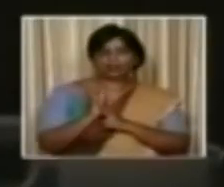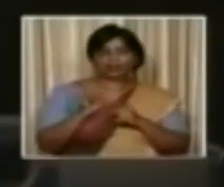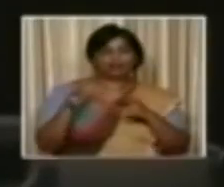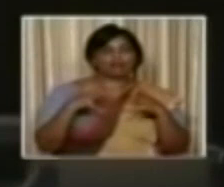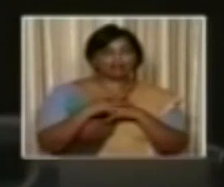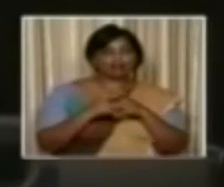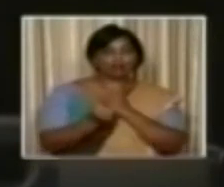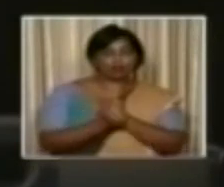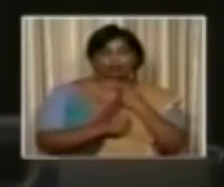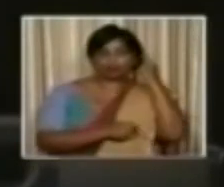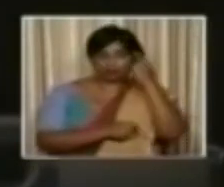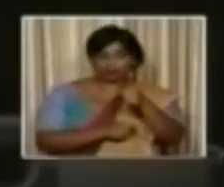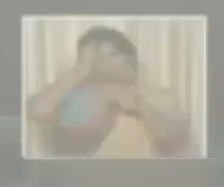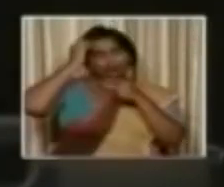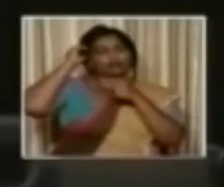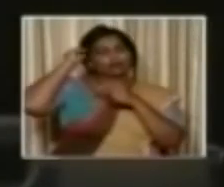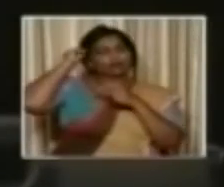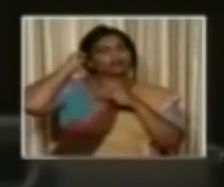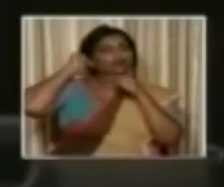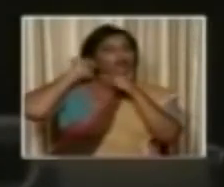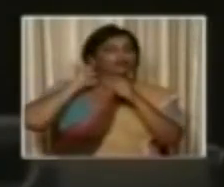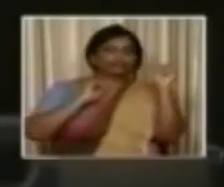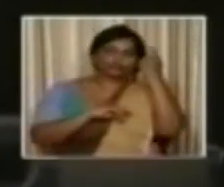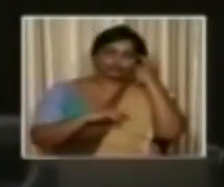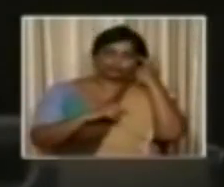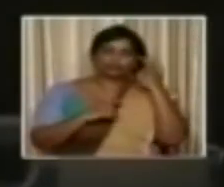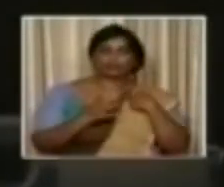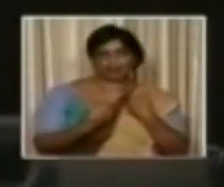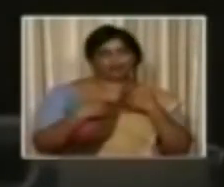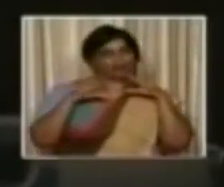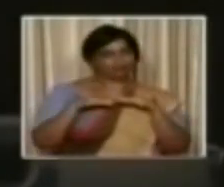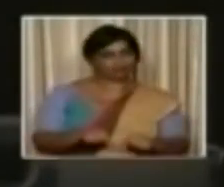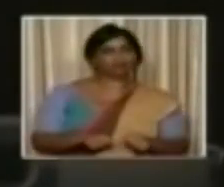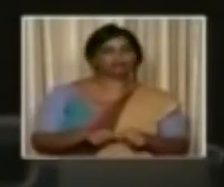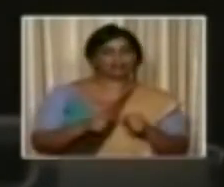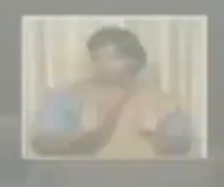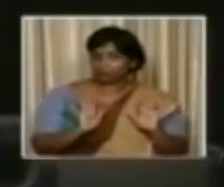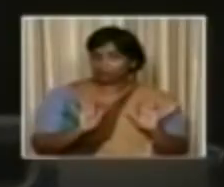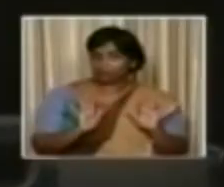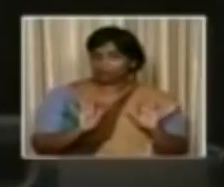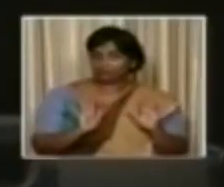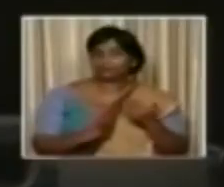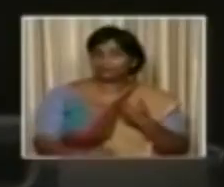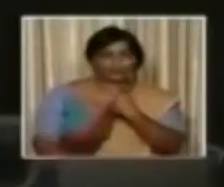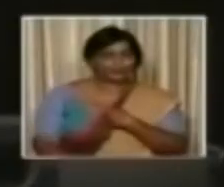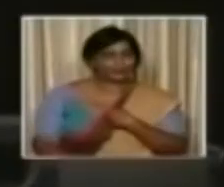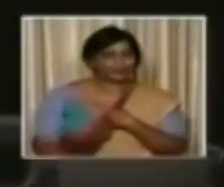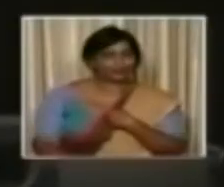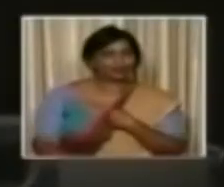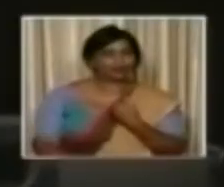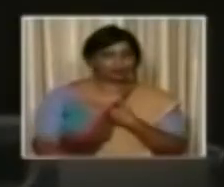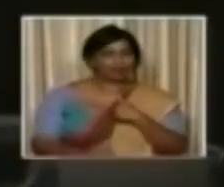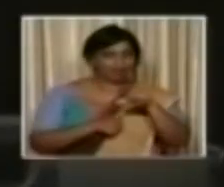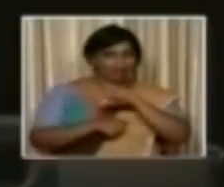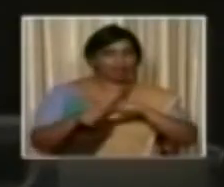அது பாதிப்பு என கூறுகின்றனர். அவர்கள் கடந்த வருடம் ஆசிய கிண்ண தொடர் துபாய்க்கு செல்லும் போது இதை பற்றி வாய் திறக்கவில்லை. என்னை சிக்க வைக்க